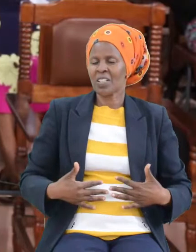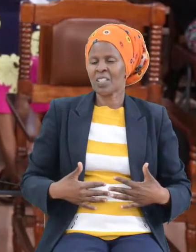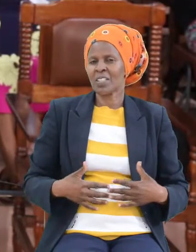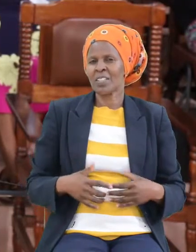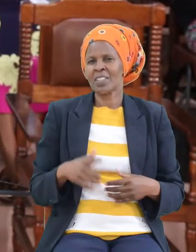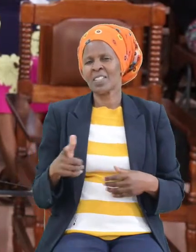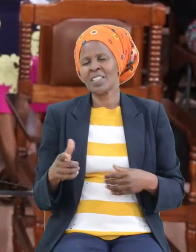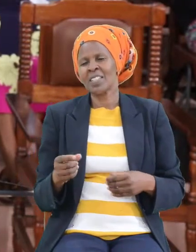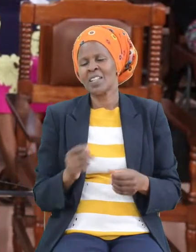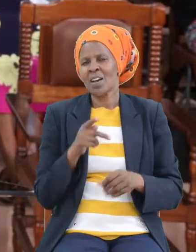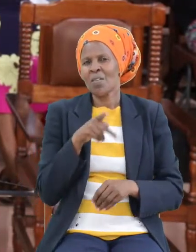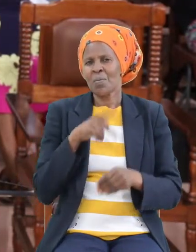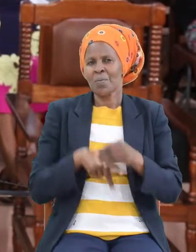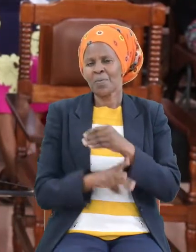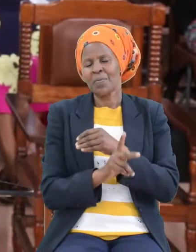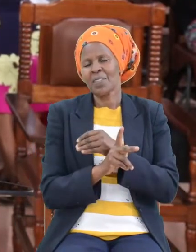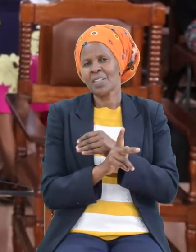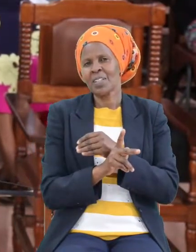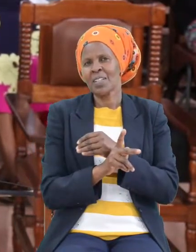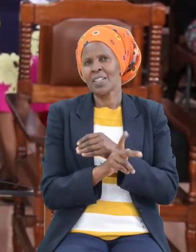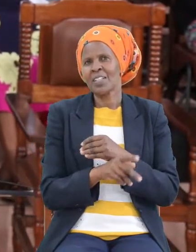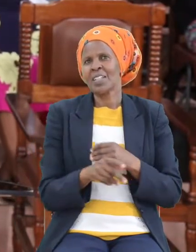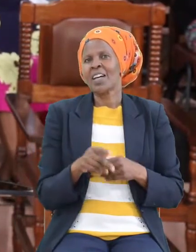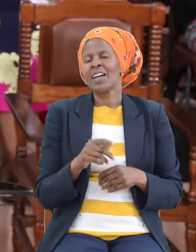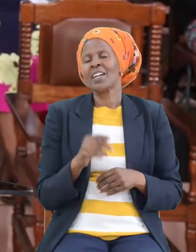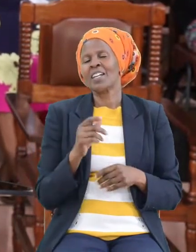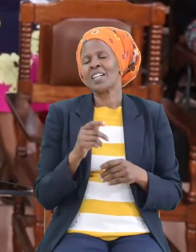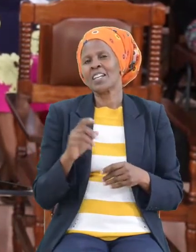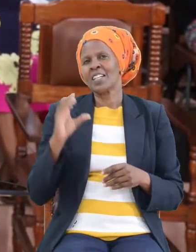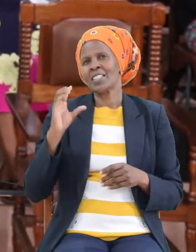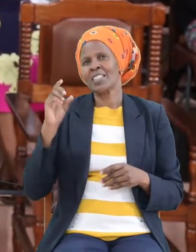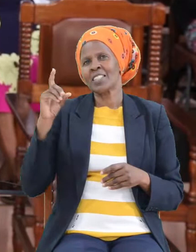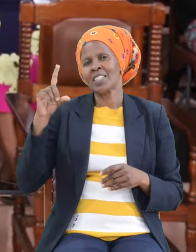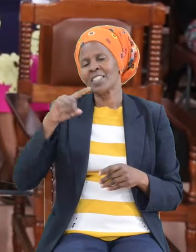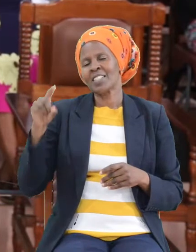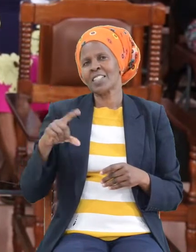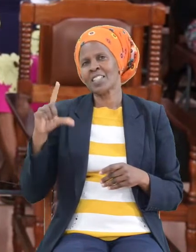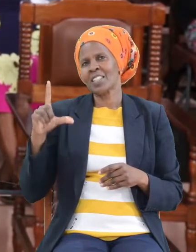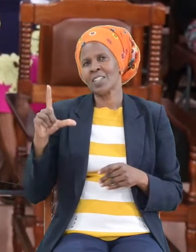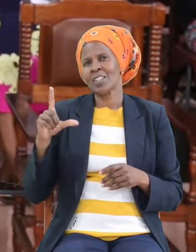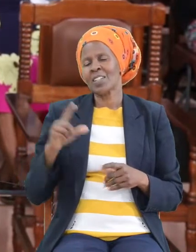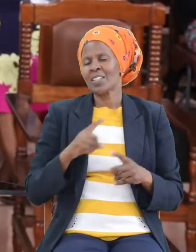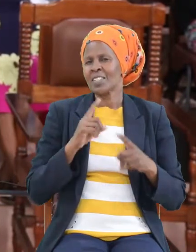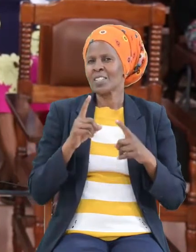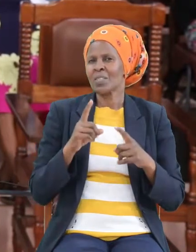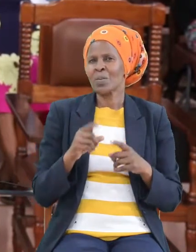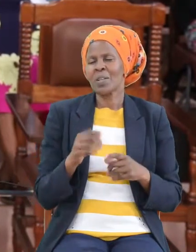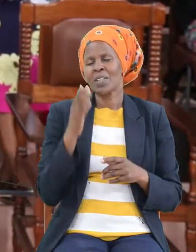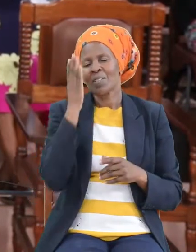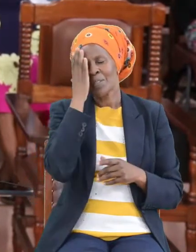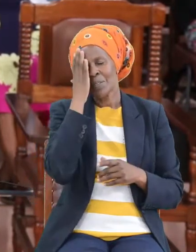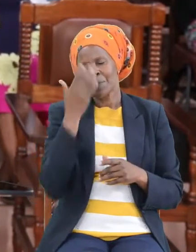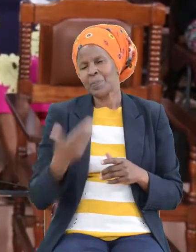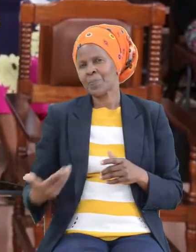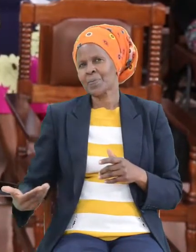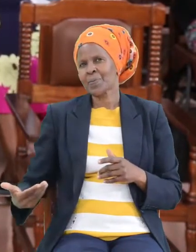Huyu nabii wa Mungu ambaye ni Ezekieli alikuwa na tabili wakati wana wa Israeli